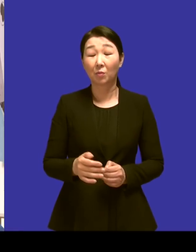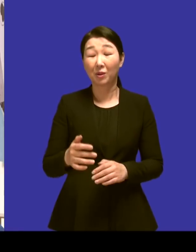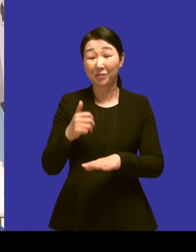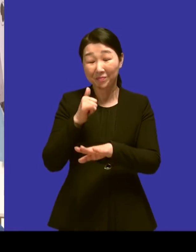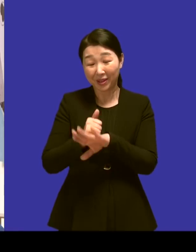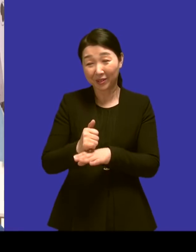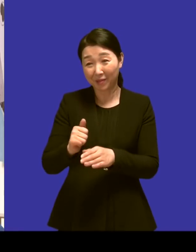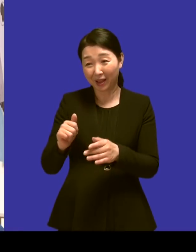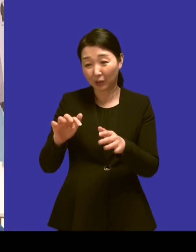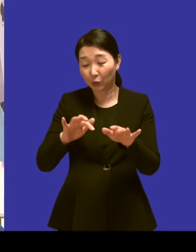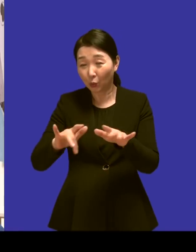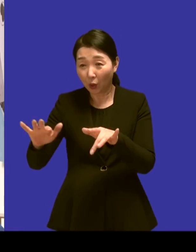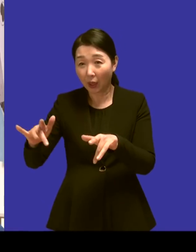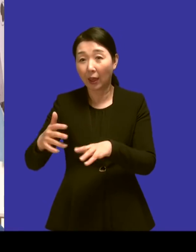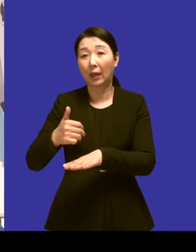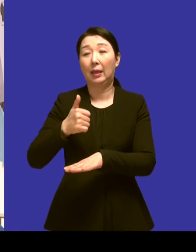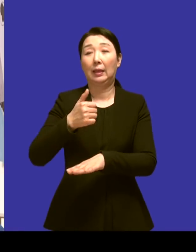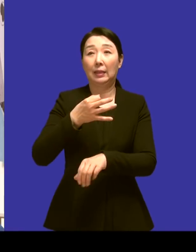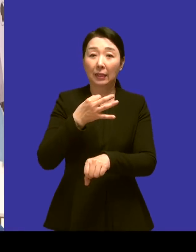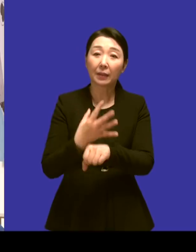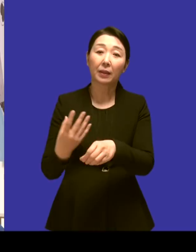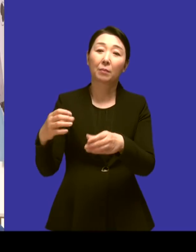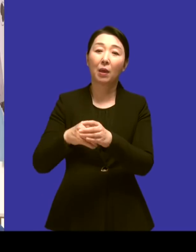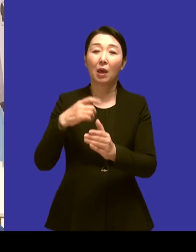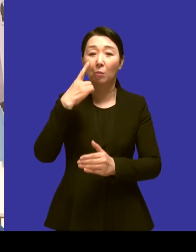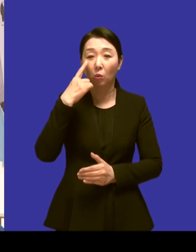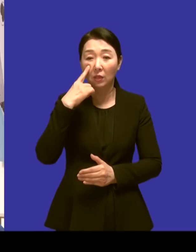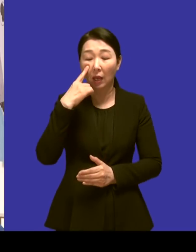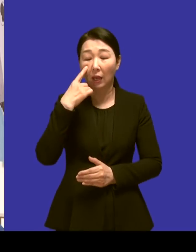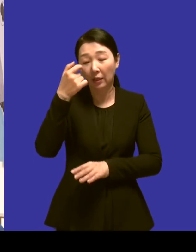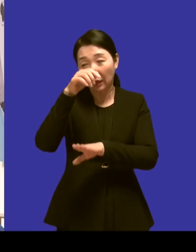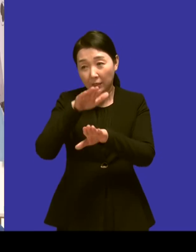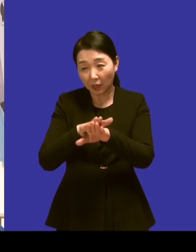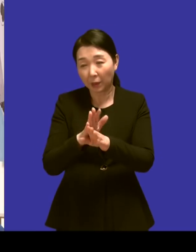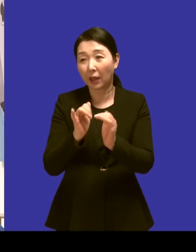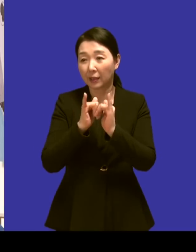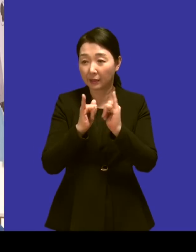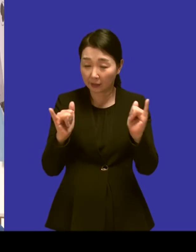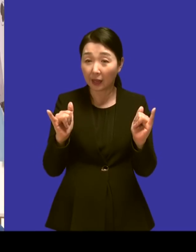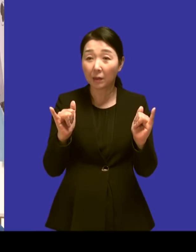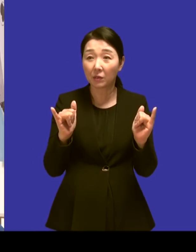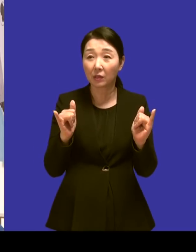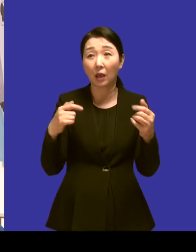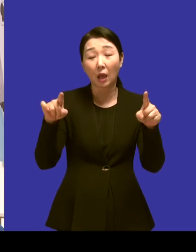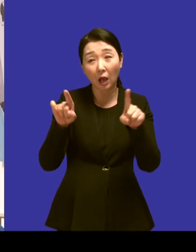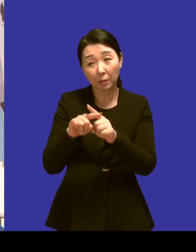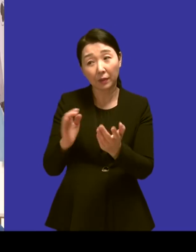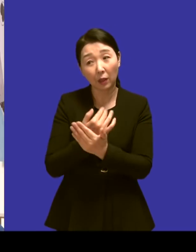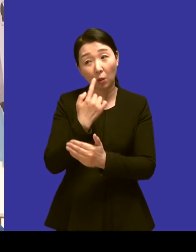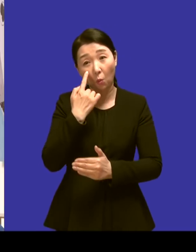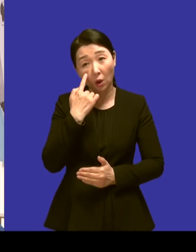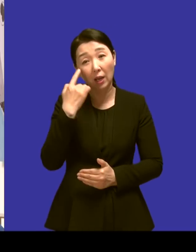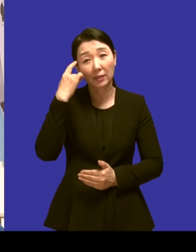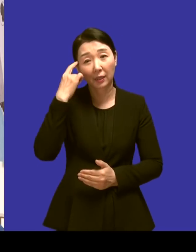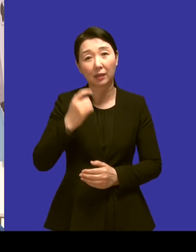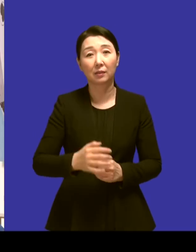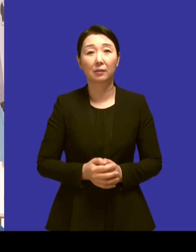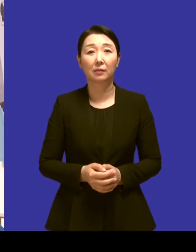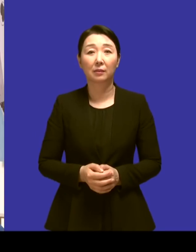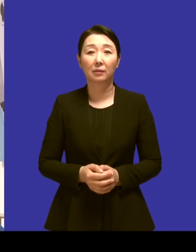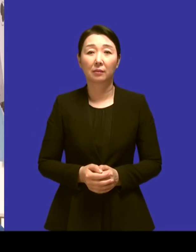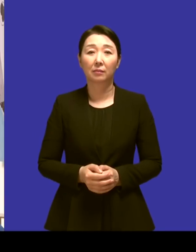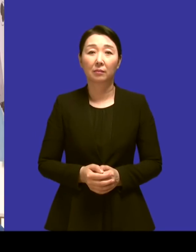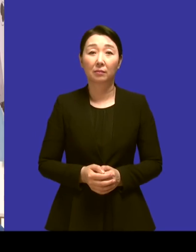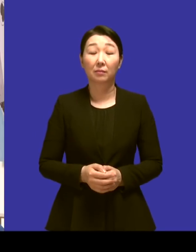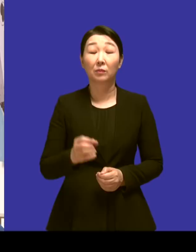예배 시작하기 전에 같이 예배할 사람들에게 이 곡을 좀 소개하고 그러면 한번 나눠볼까? 예. 라고 생각을 하고 그냥